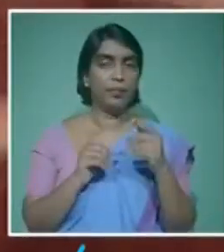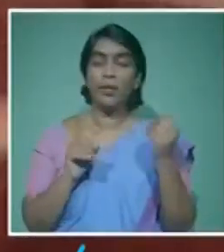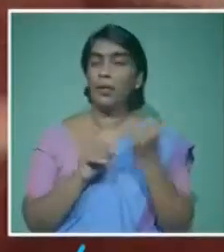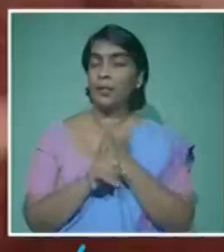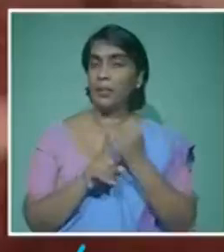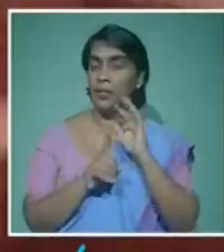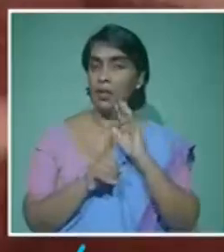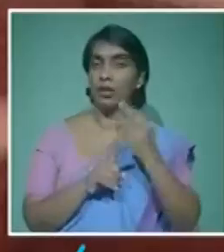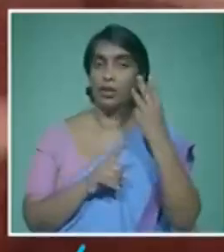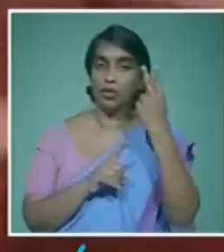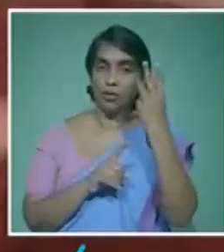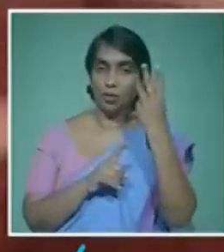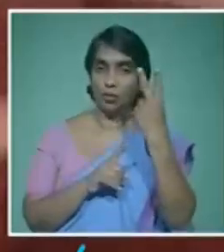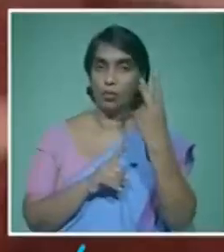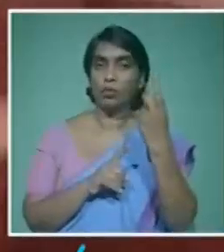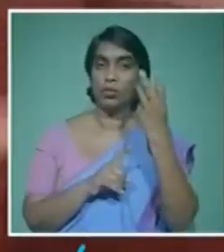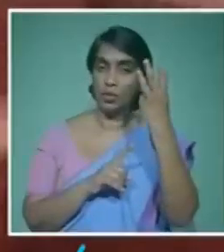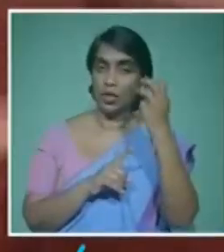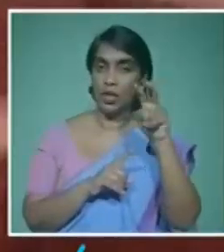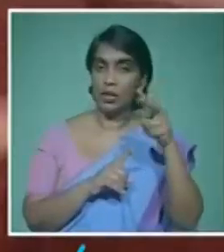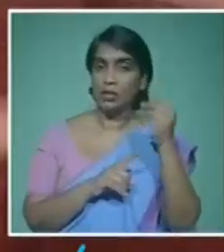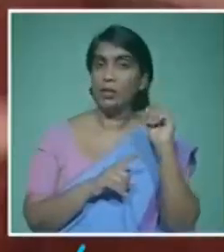பேருக்கும்